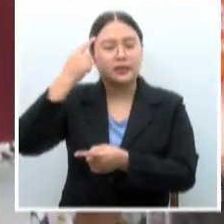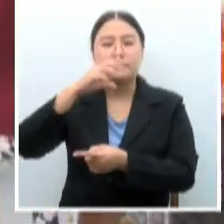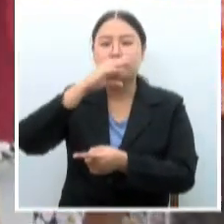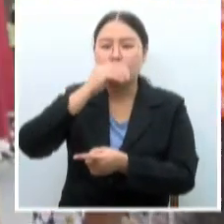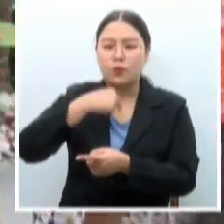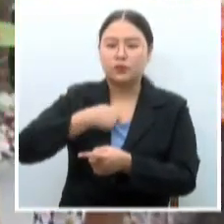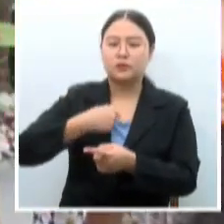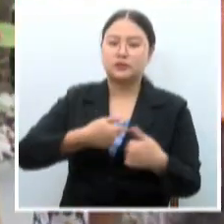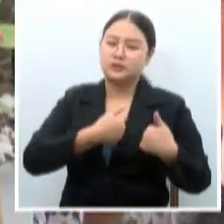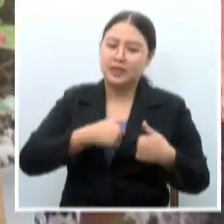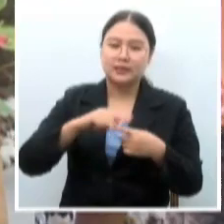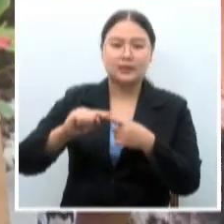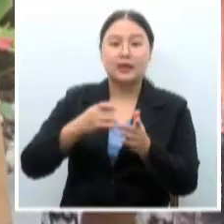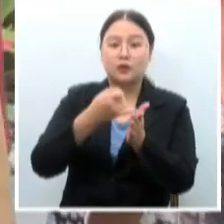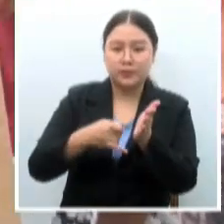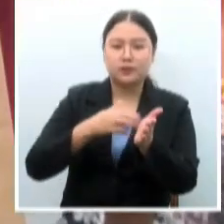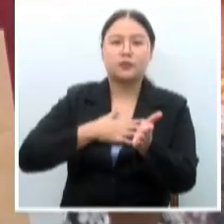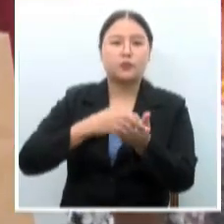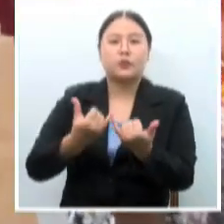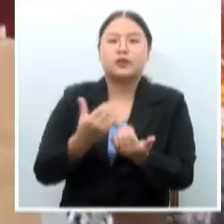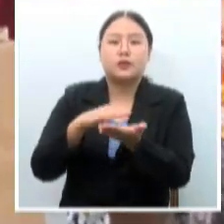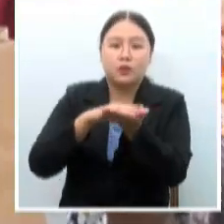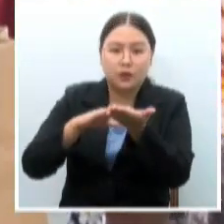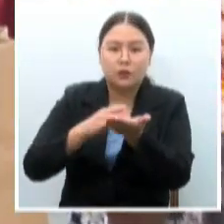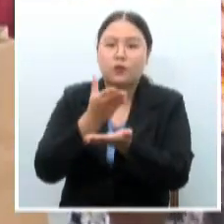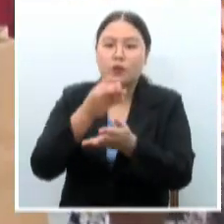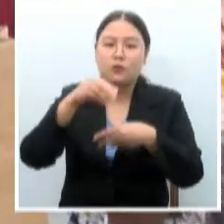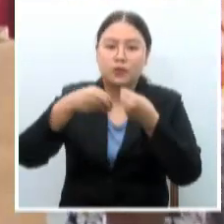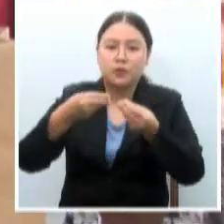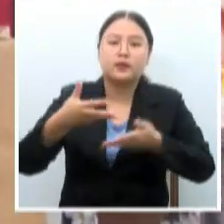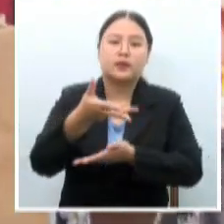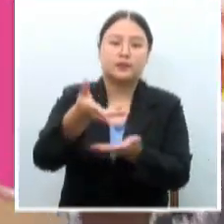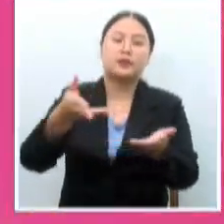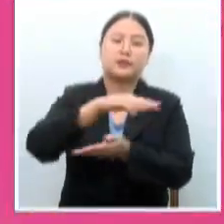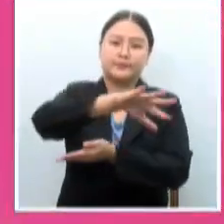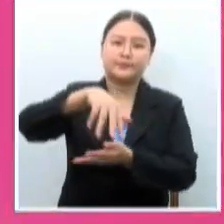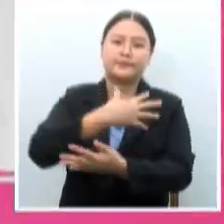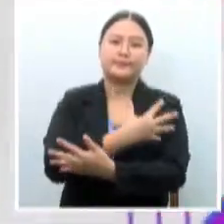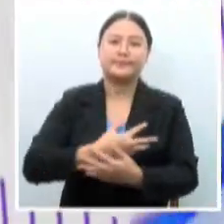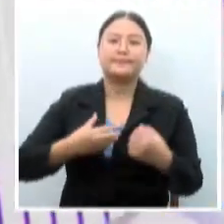หสิกรรมด้วยและขอให้ทุกท่านมีสุขภาพร่างกายแข็งแรงตลอดปีและตลอดไปครับขอบพระคุณครับ